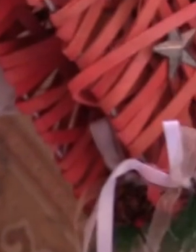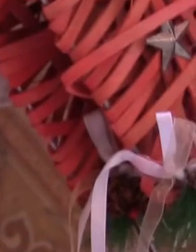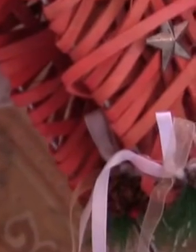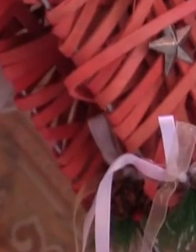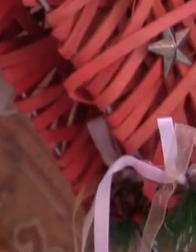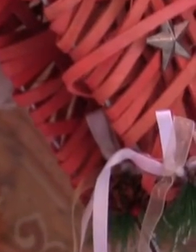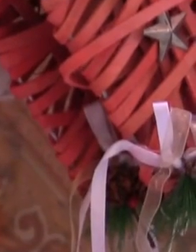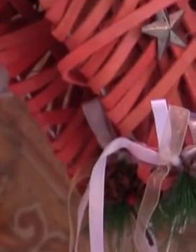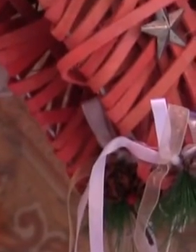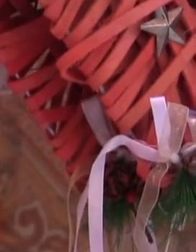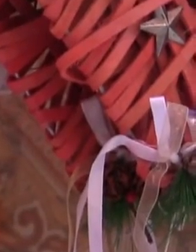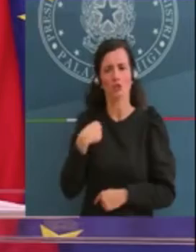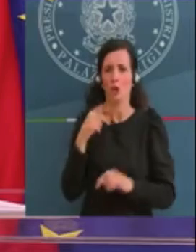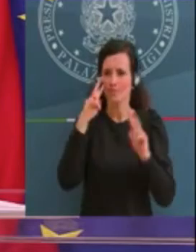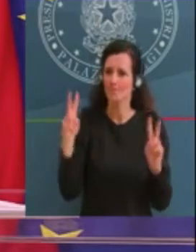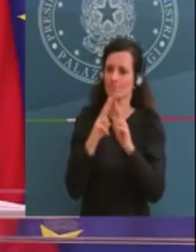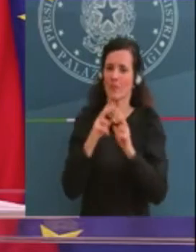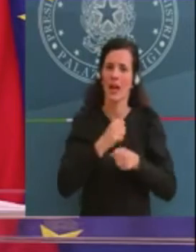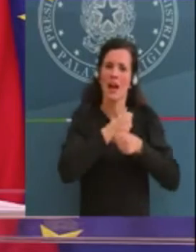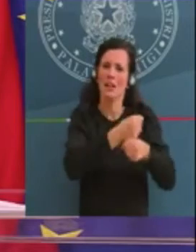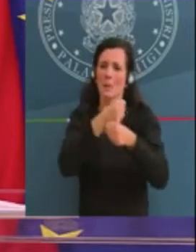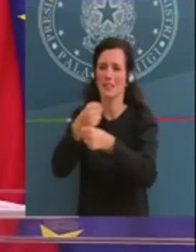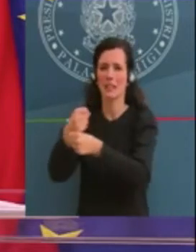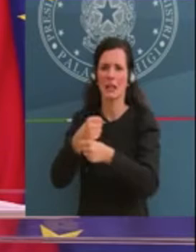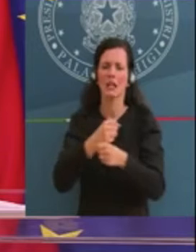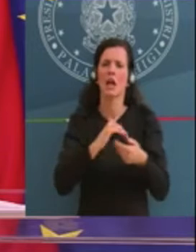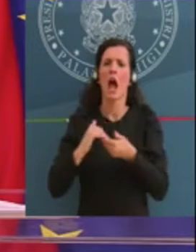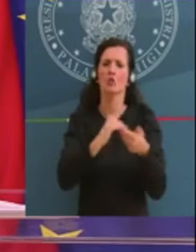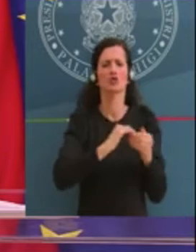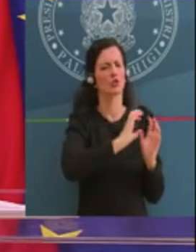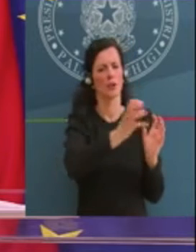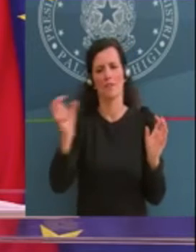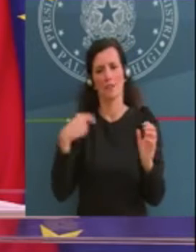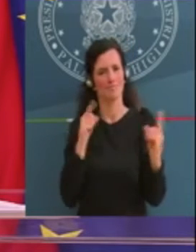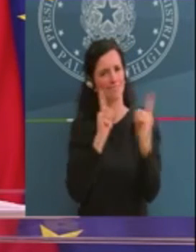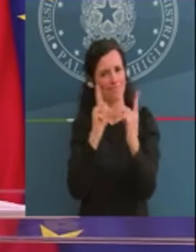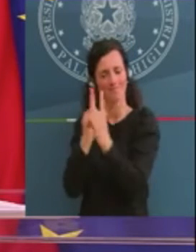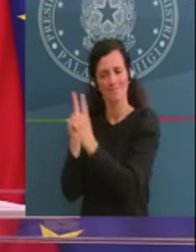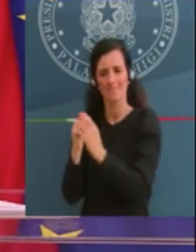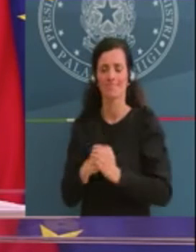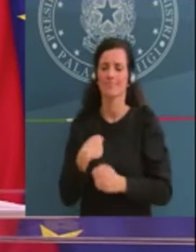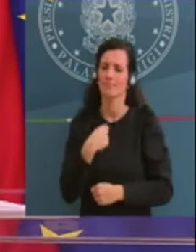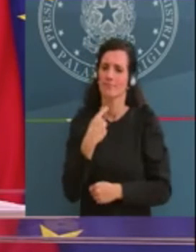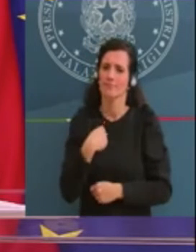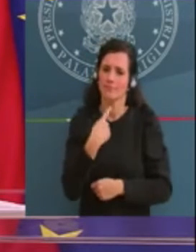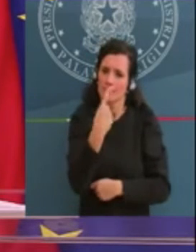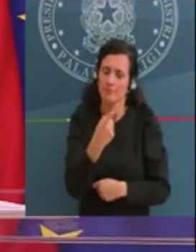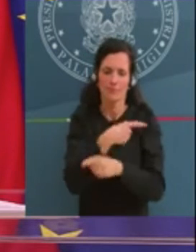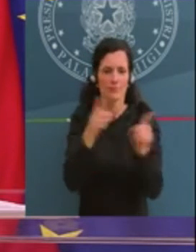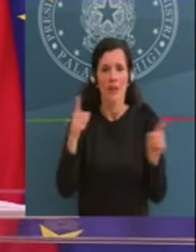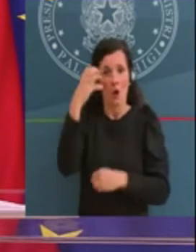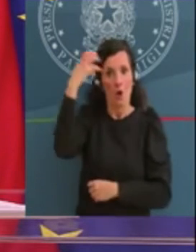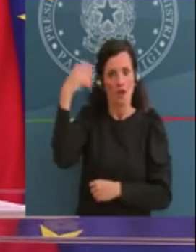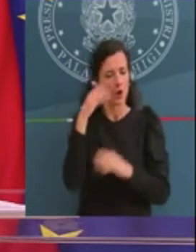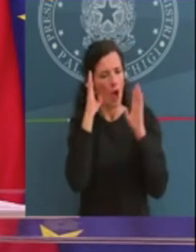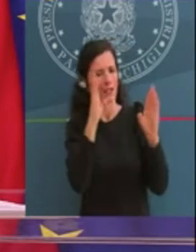fortemente nel periodo festivo di evitare pranzi e cenoni insieme a non conviventi in un sistema libero e democratico non possiamo entrare nelle